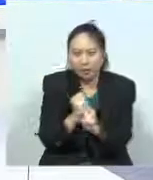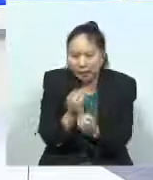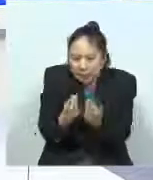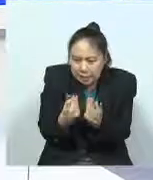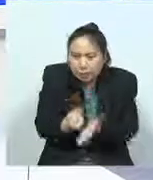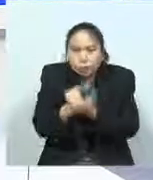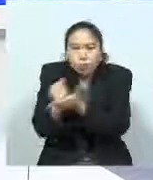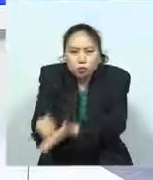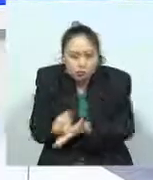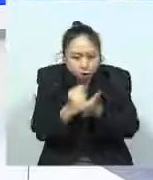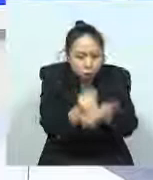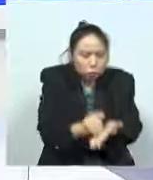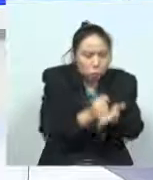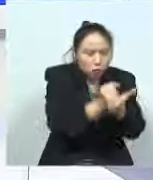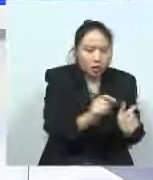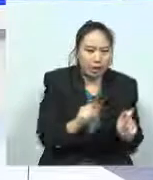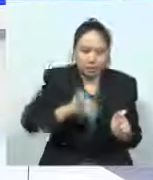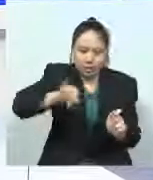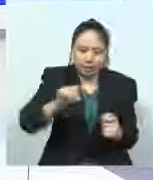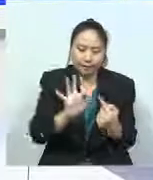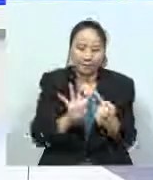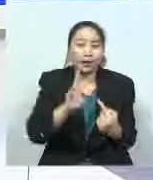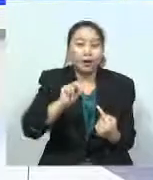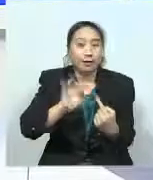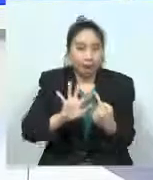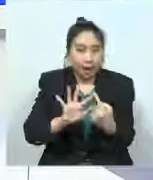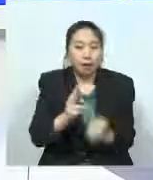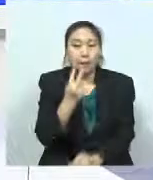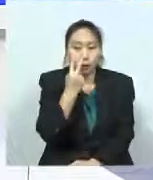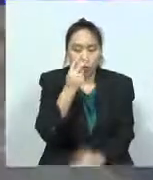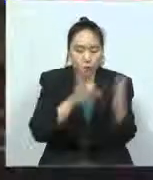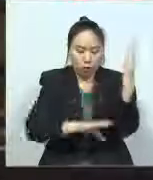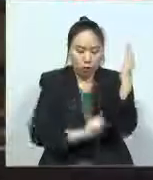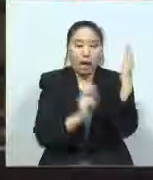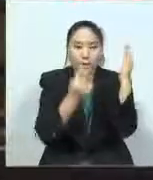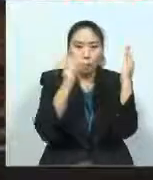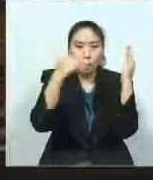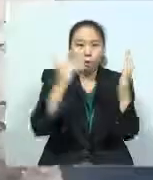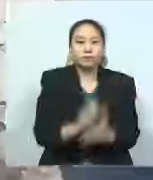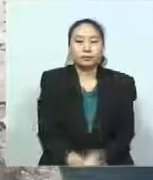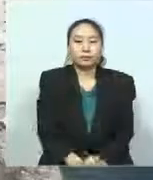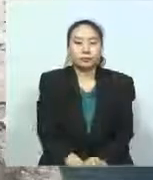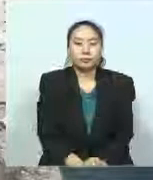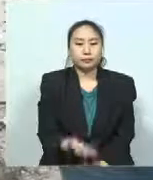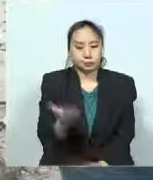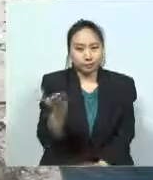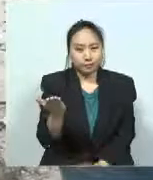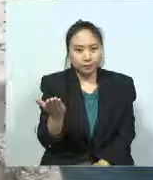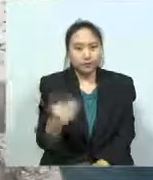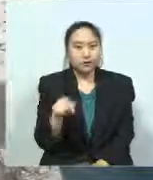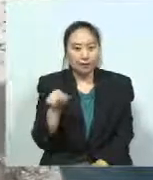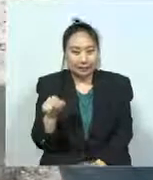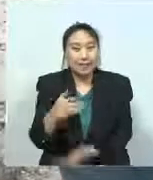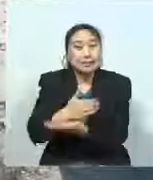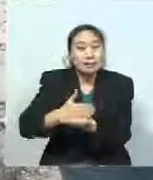ที่ไปช่วยเหลือประชาชนที่อำเภอจะนะค่ะไปดูภาพความเสียหายที่สงขลากันก่อนนะคะเนี่ยค่ะอันนี้เป็นพื้นที่บ